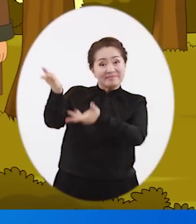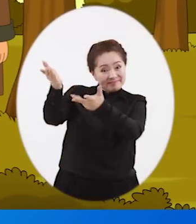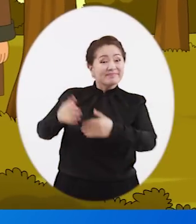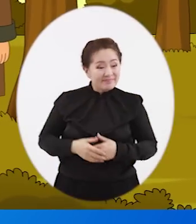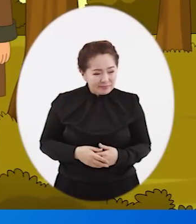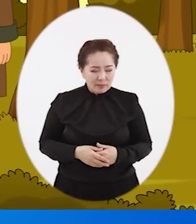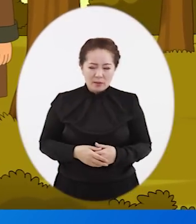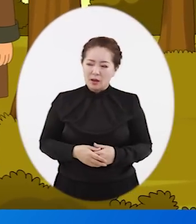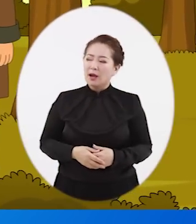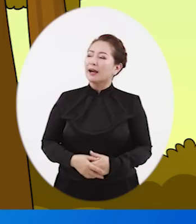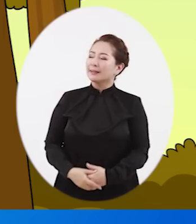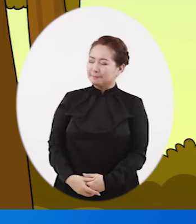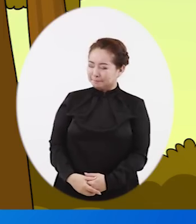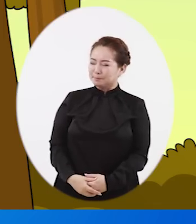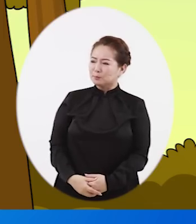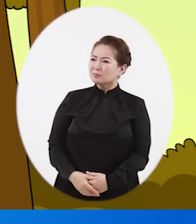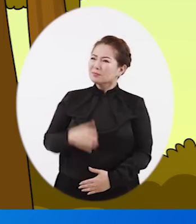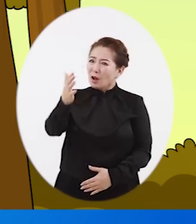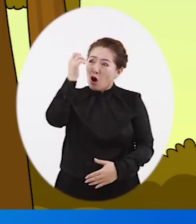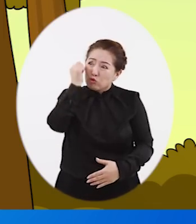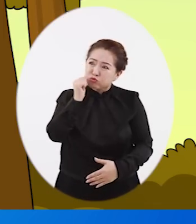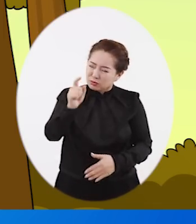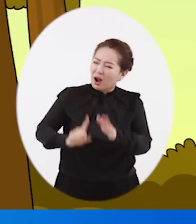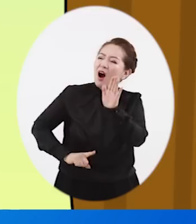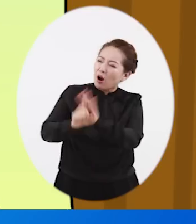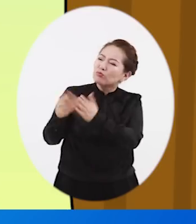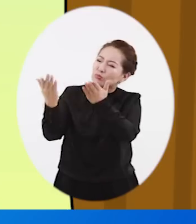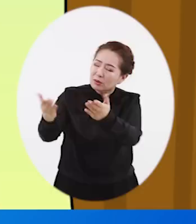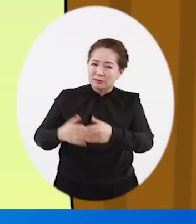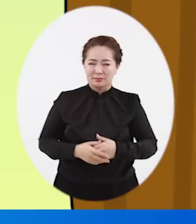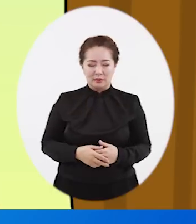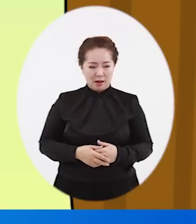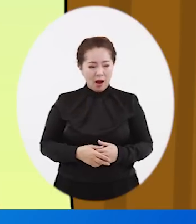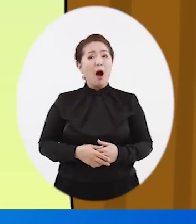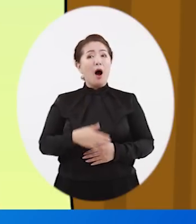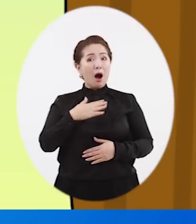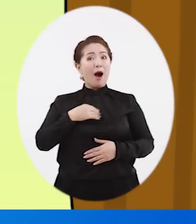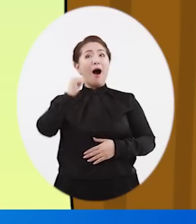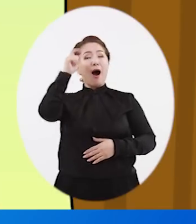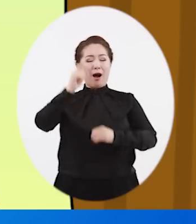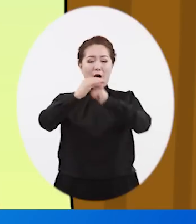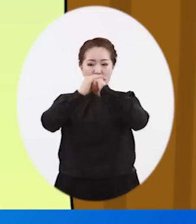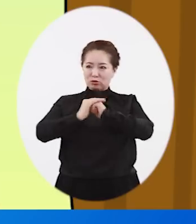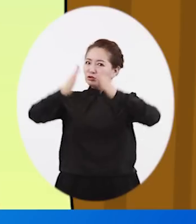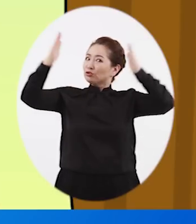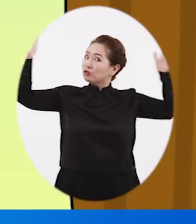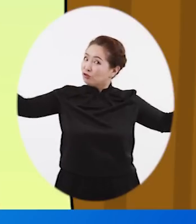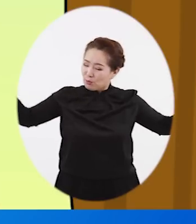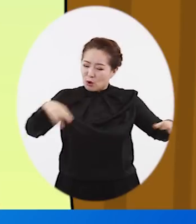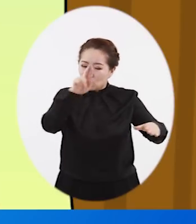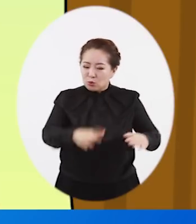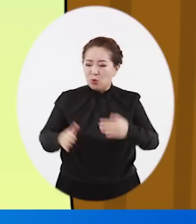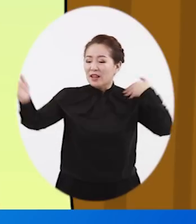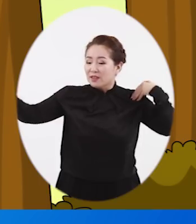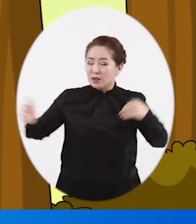За, Ахмад настагаараа та эхэлээ. Кэта аха алд дүүгээ дэлэм хөндөл